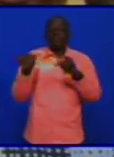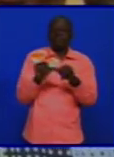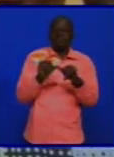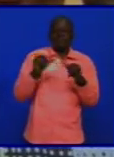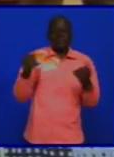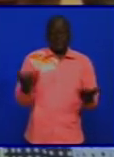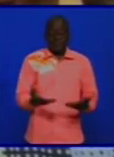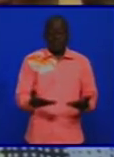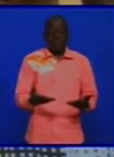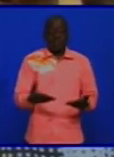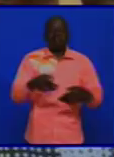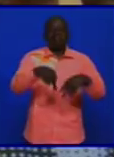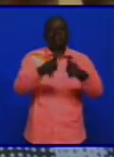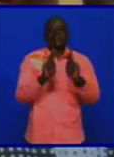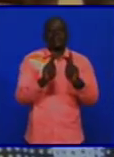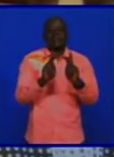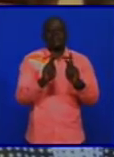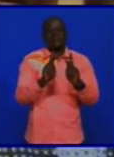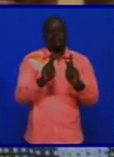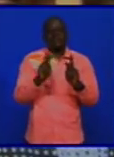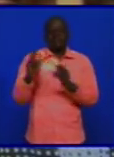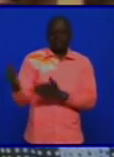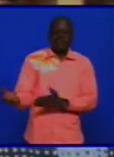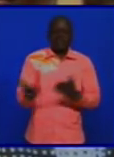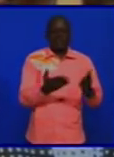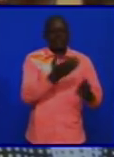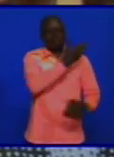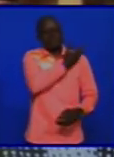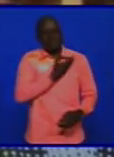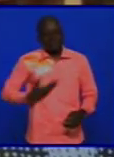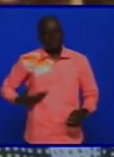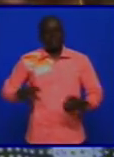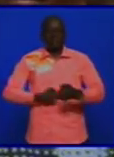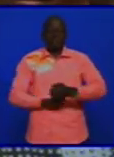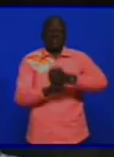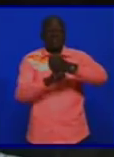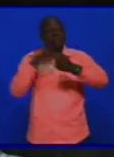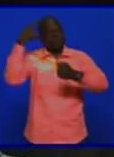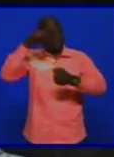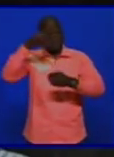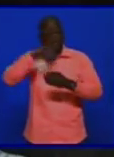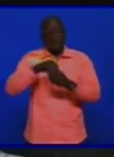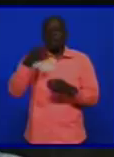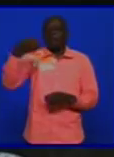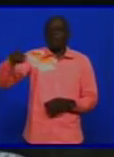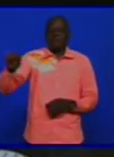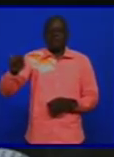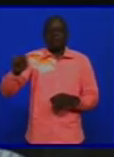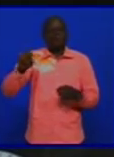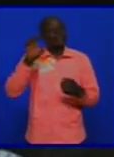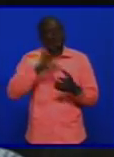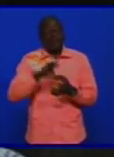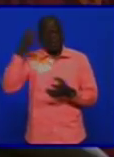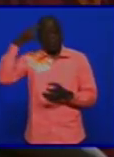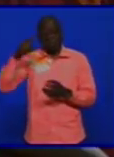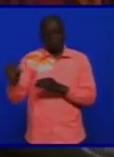vont permettre de ramener la sérénité et la sécurité à l'est du pays. Le coordonnateur de l'Alliance des